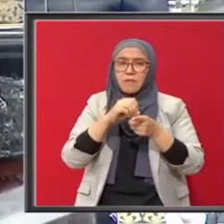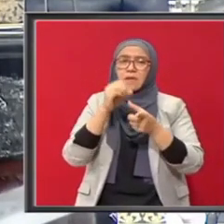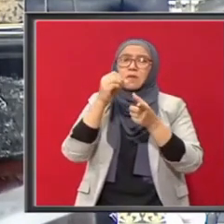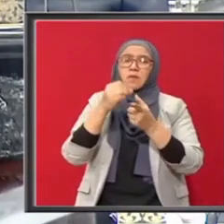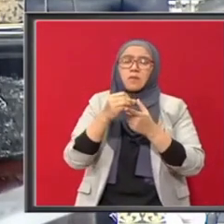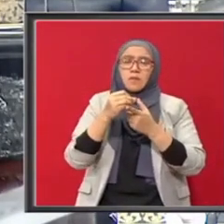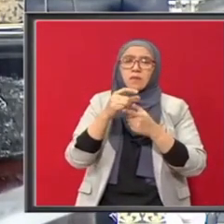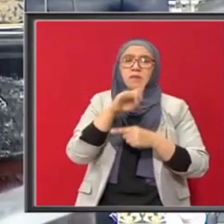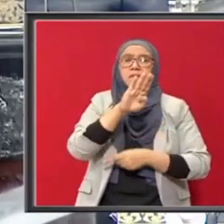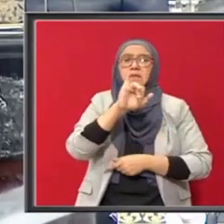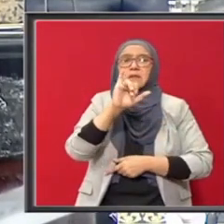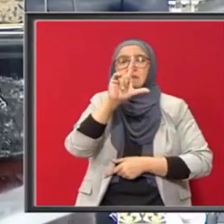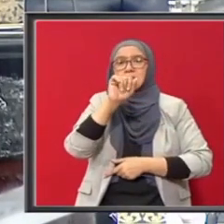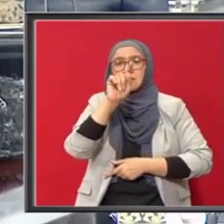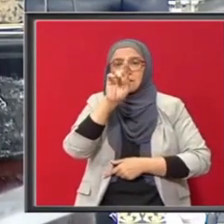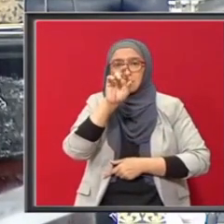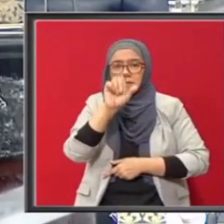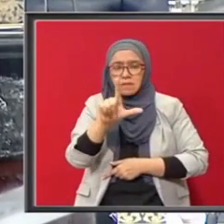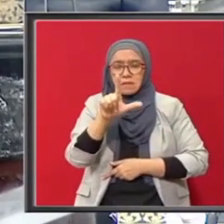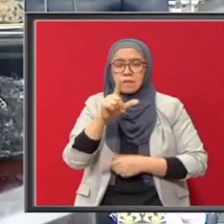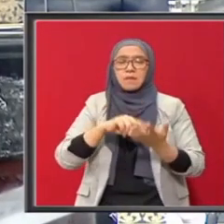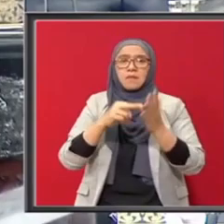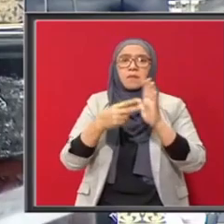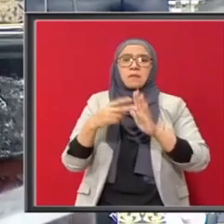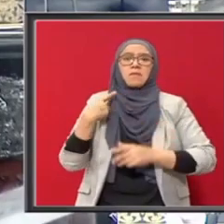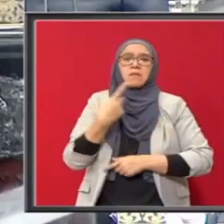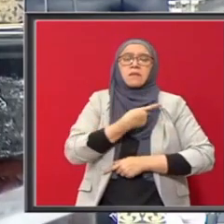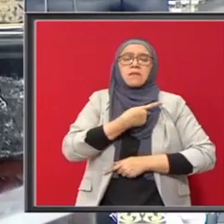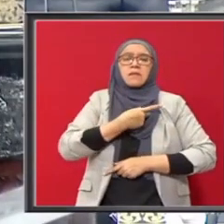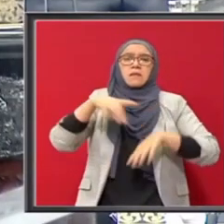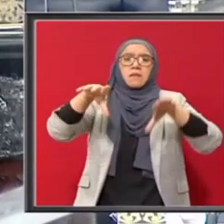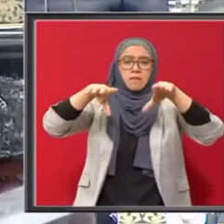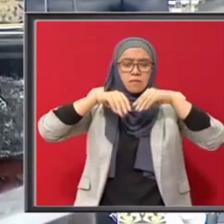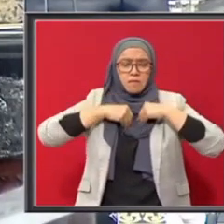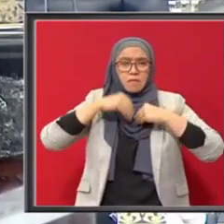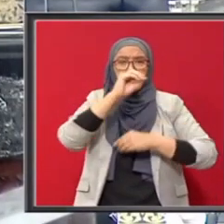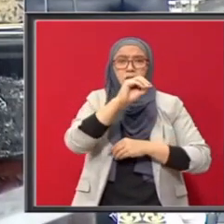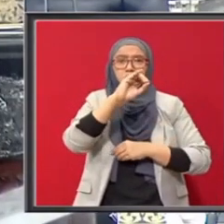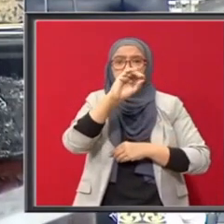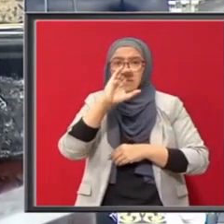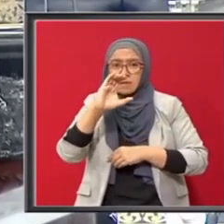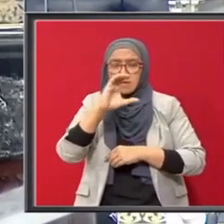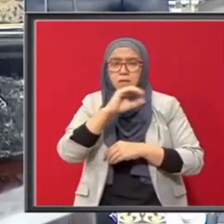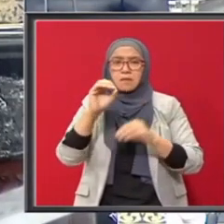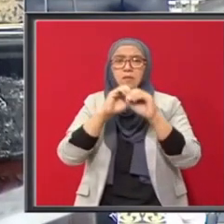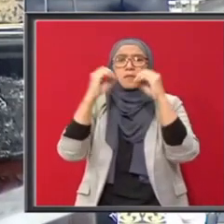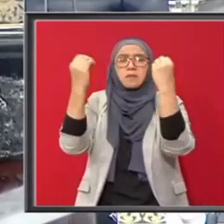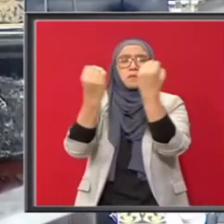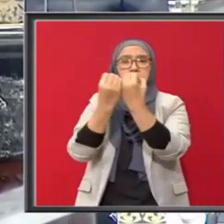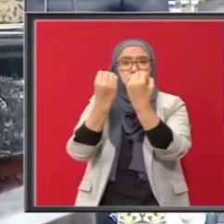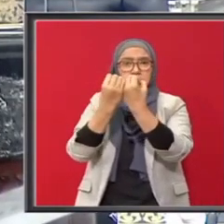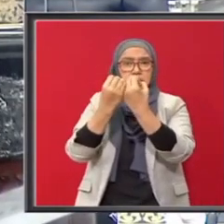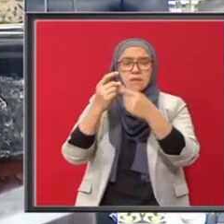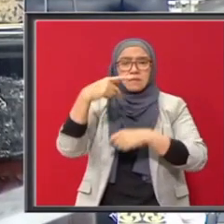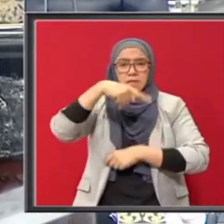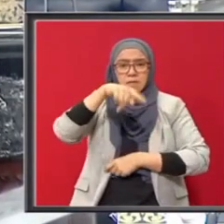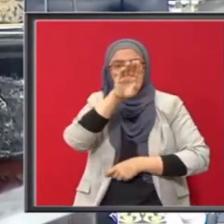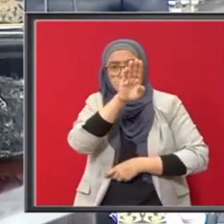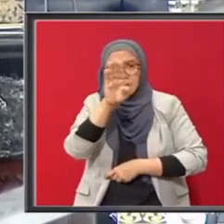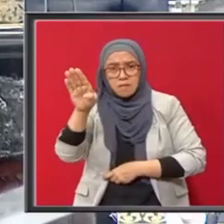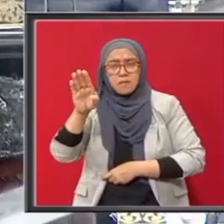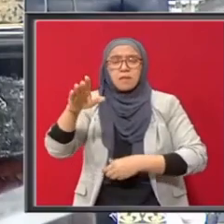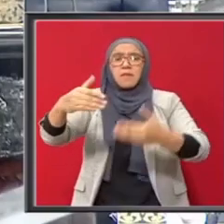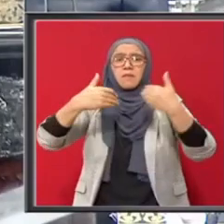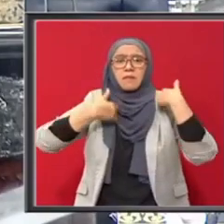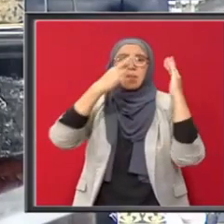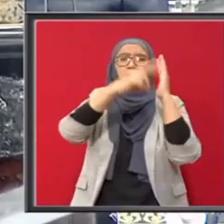bilateral seru umumnya kita menganggap yo WC dan juga pertubuhan bangsa-bangsa bersatu masih mempunyai peranan